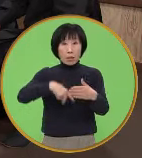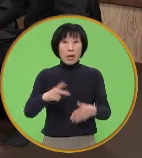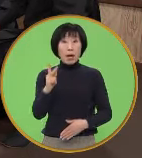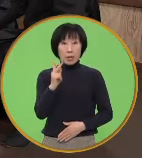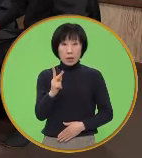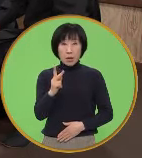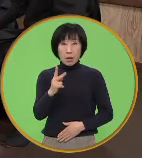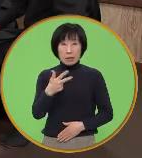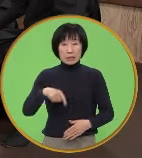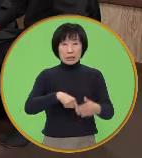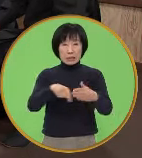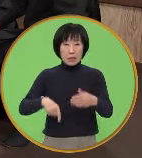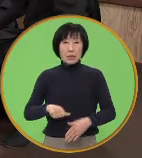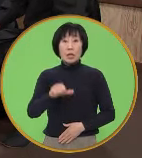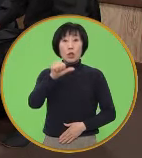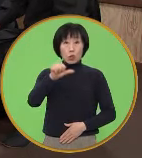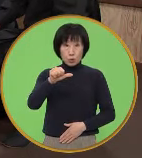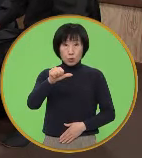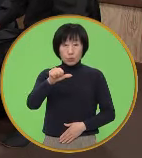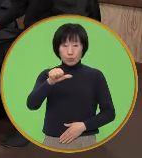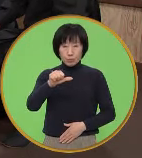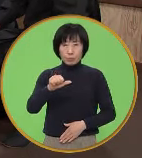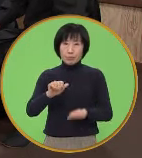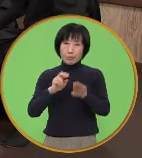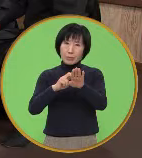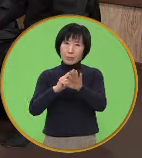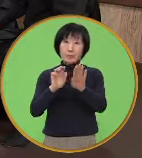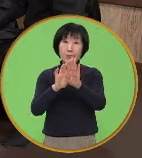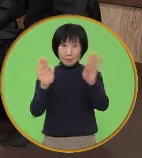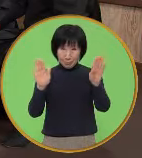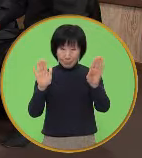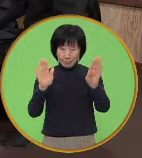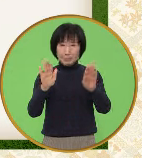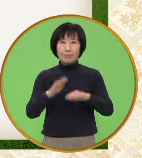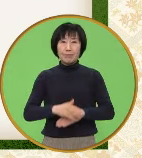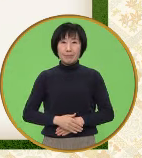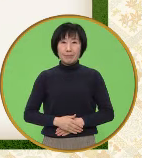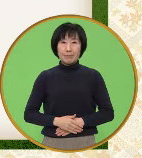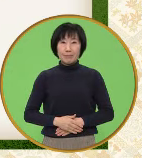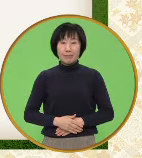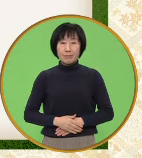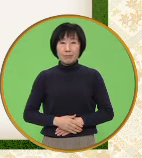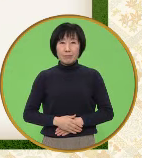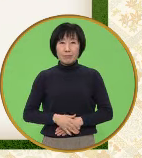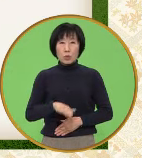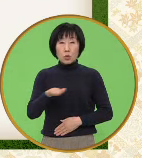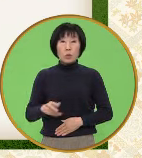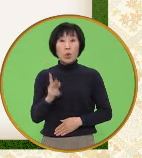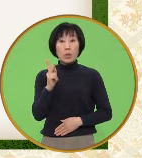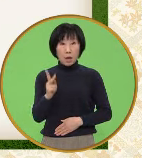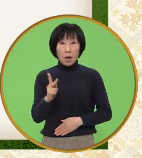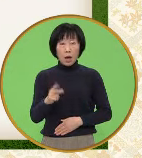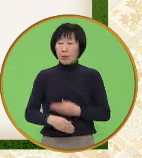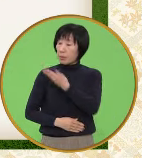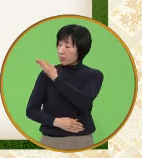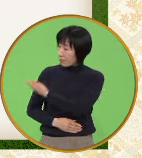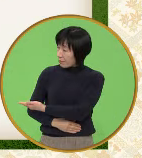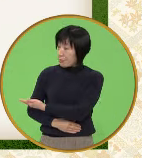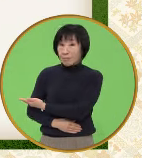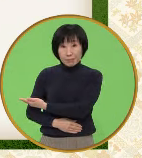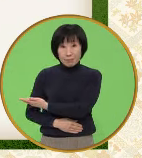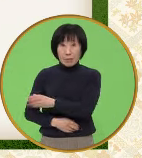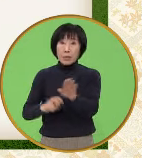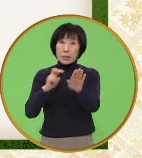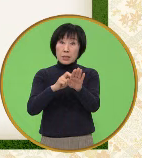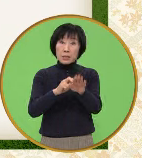合、広島市内では5つの病院で診療を行います。また小児科ではご覧の病院で診療